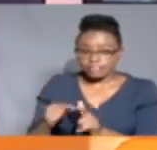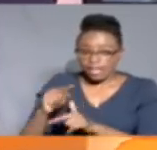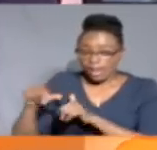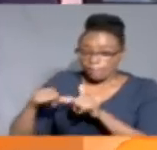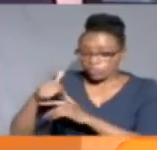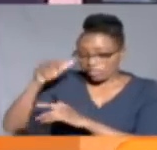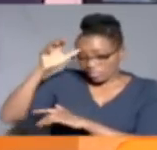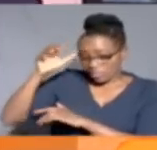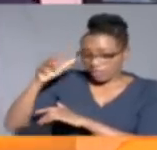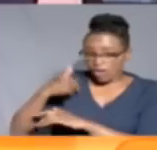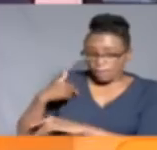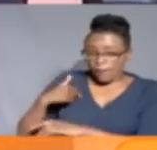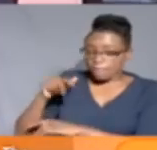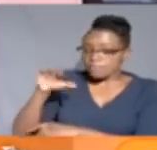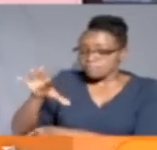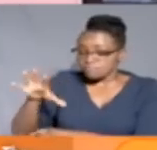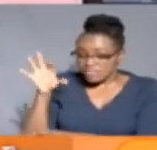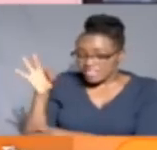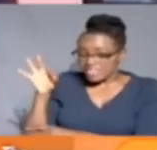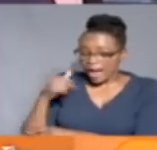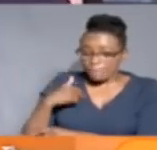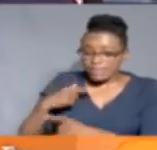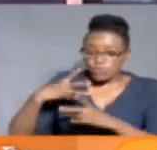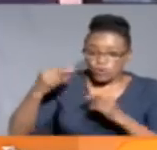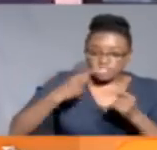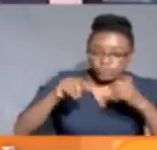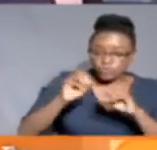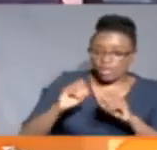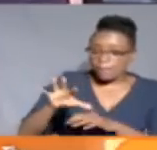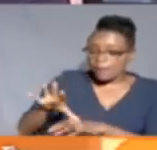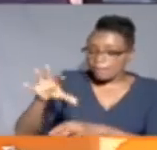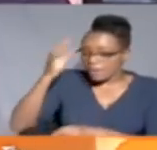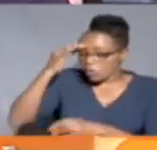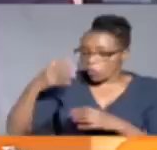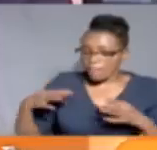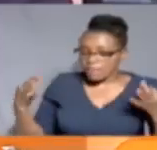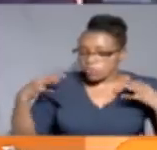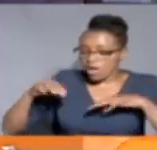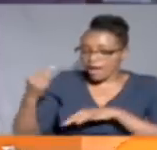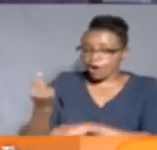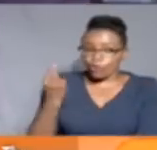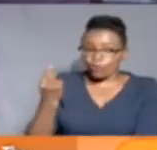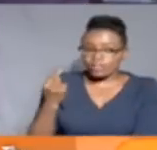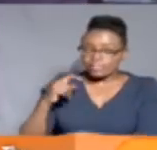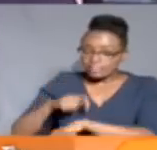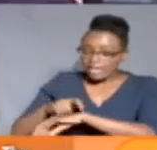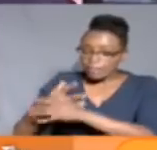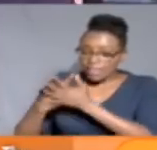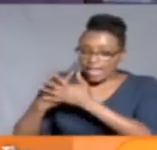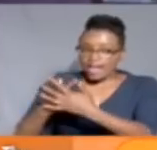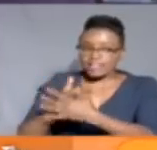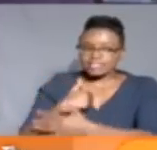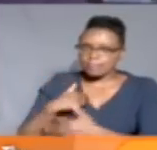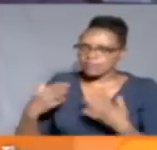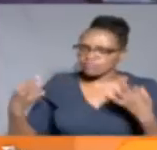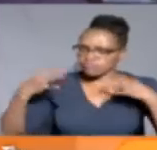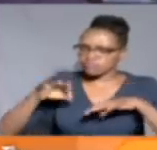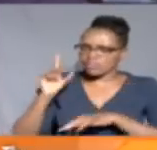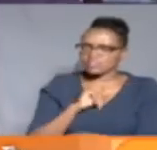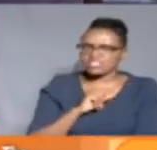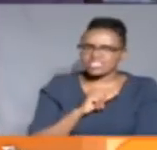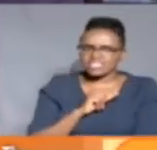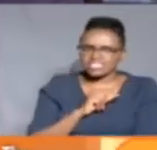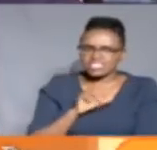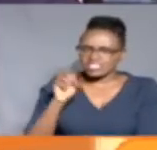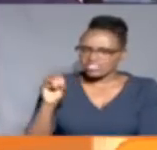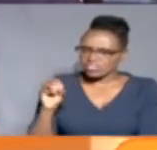concept ni kuhusu mimi nilichukua sikuenda kuuza. Nilichukua nikavaa. And when they caught me nilikuwa nimevaa.